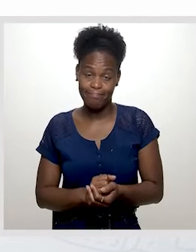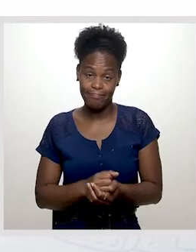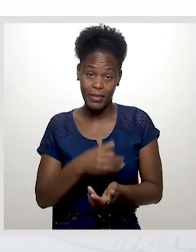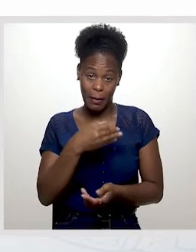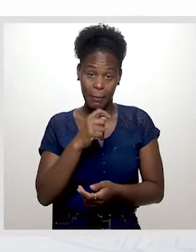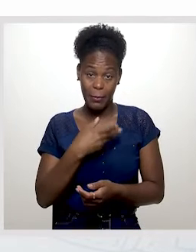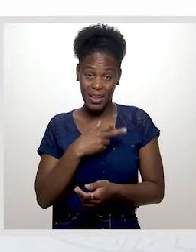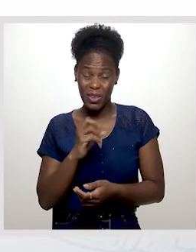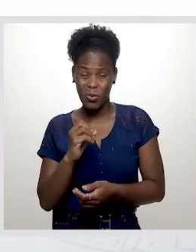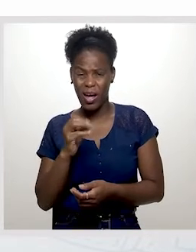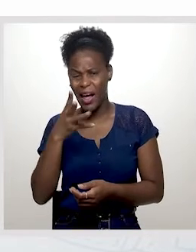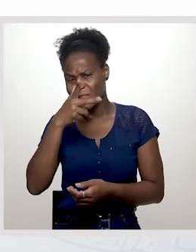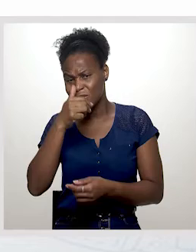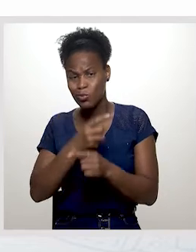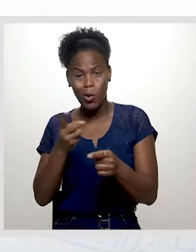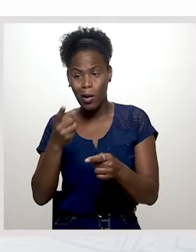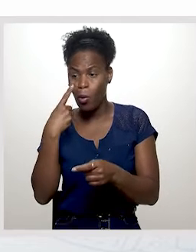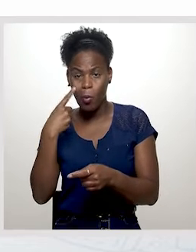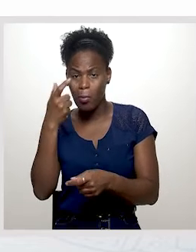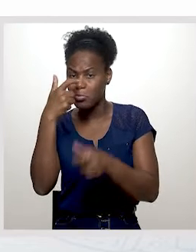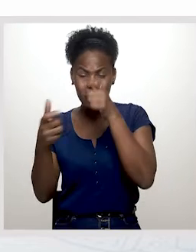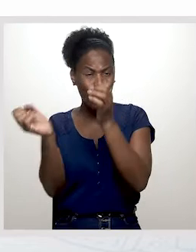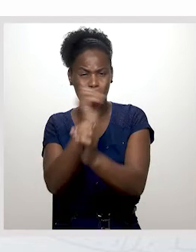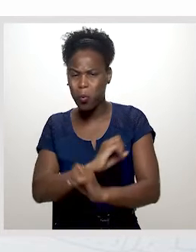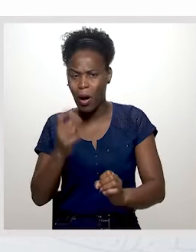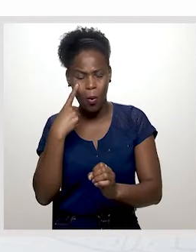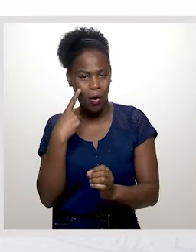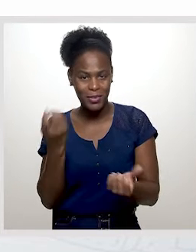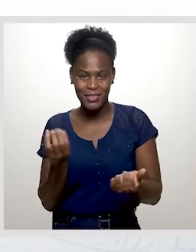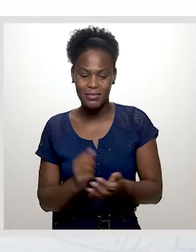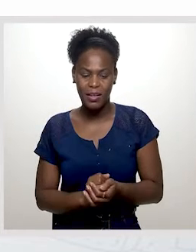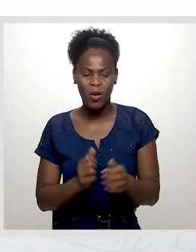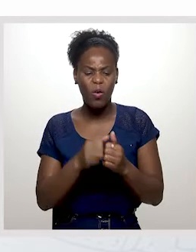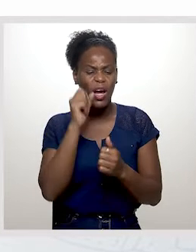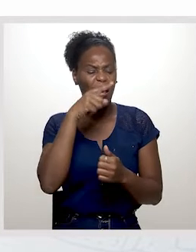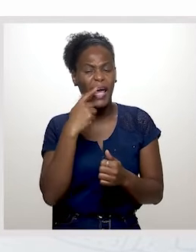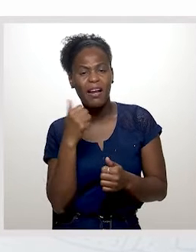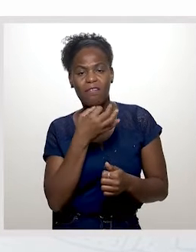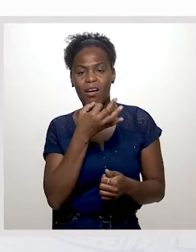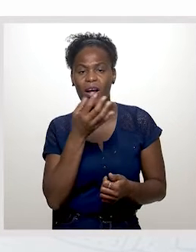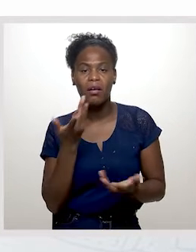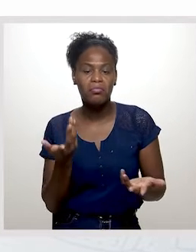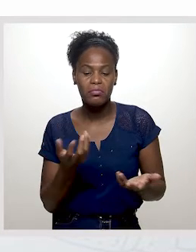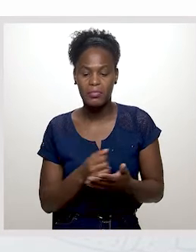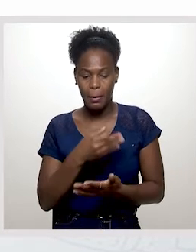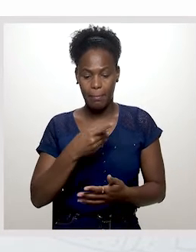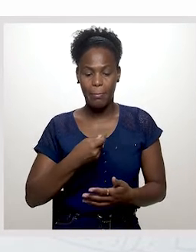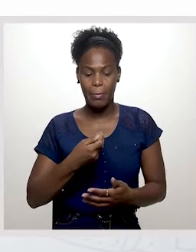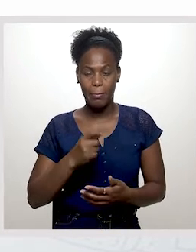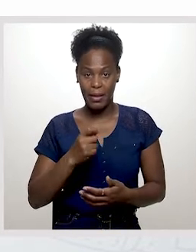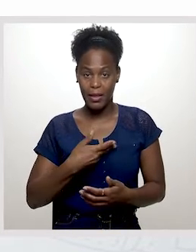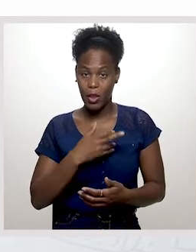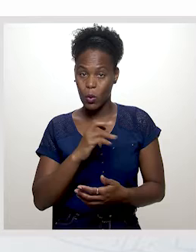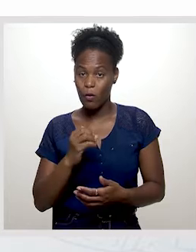Pedro est triste parce qu'il ne connaît personne. Avec qui parle-t-il? Pedro parle